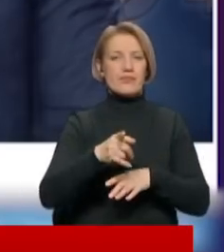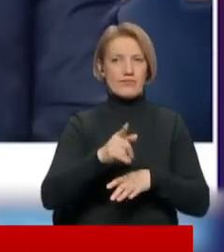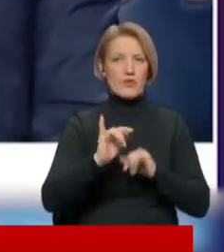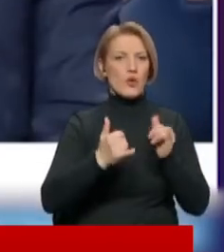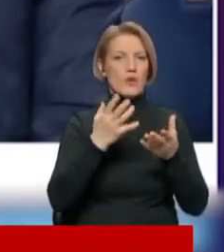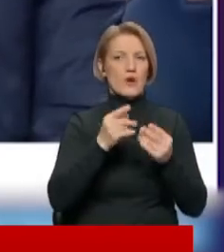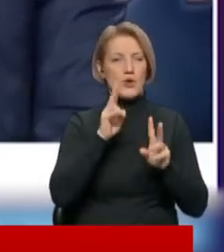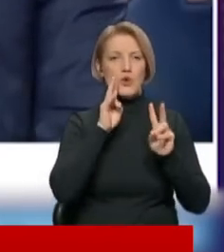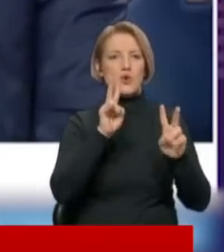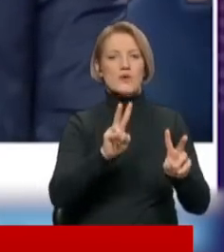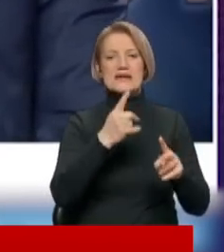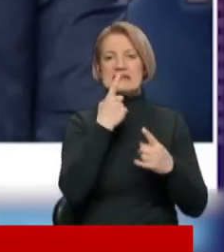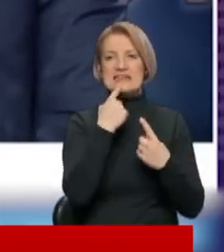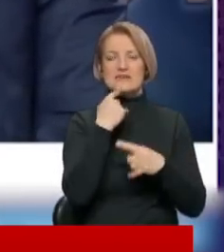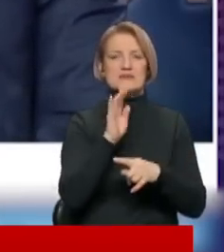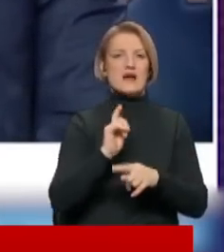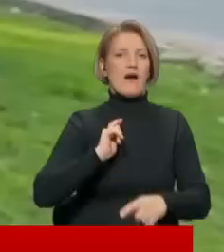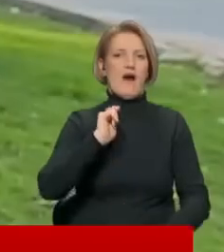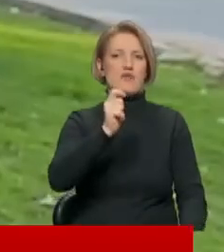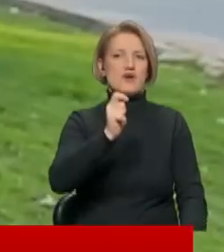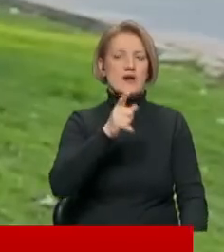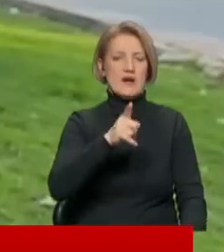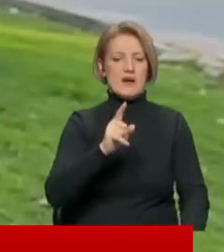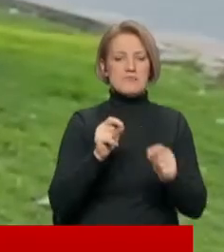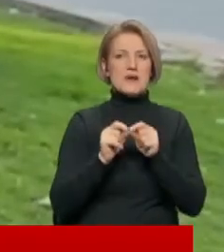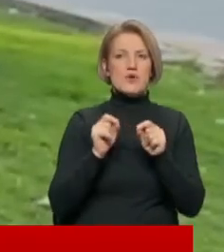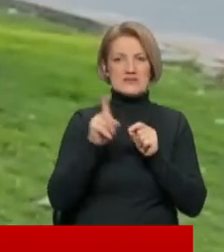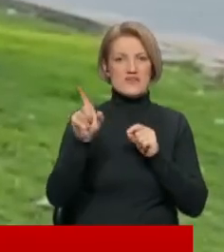gördü orada kırmızı kartını çıkardı